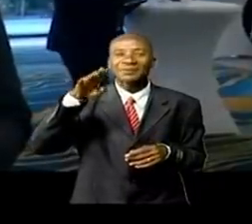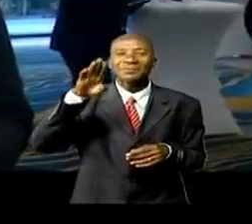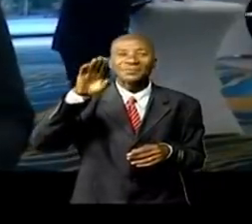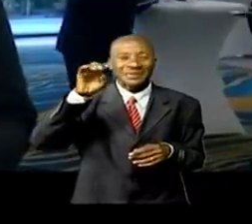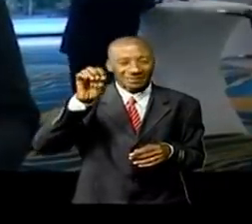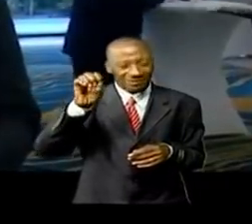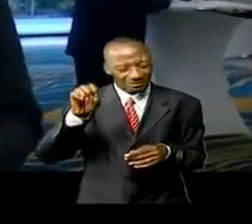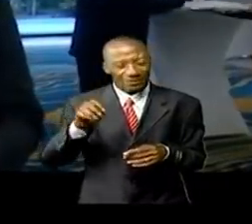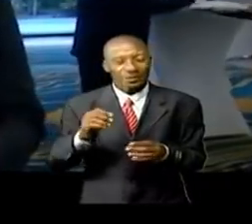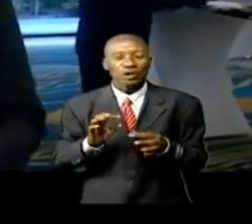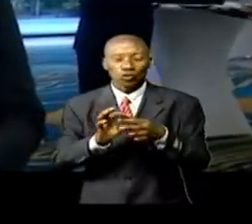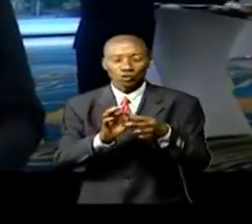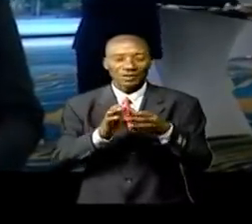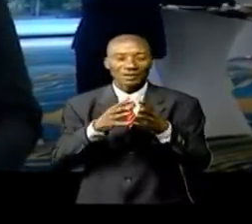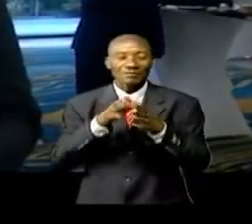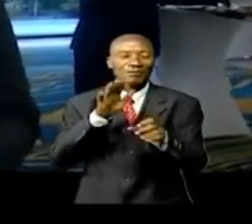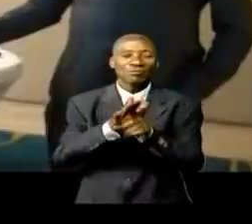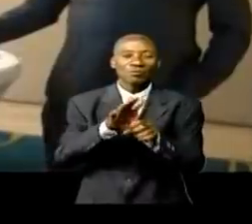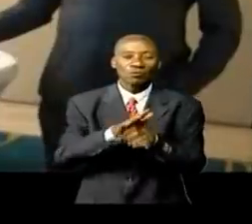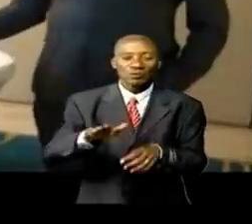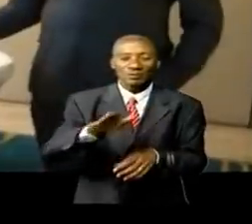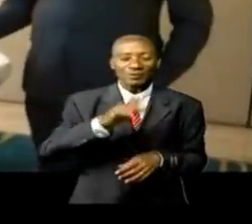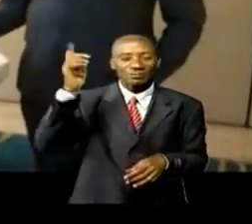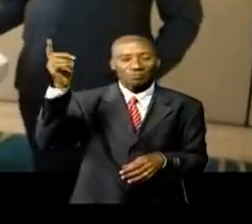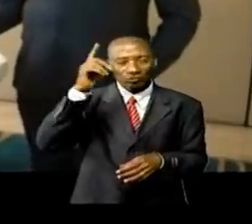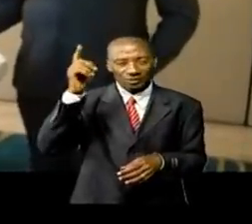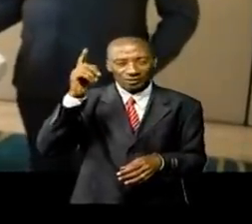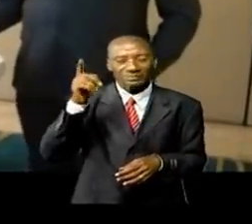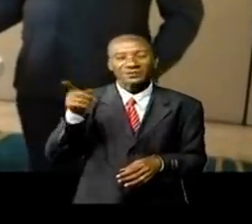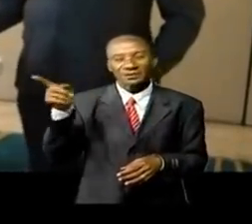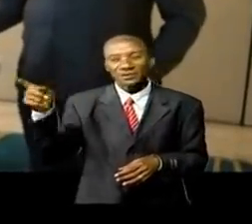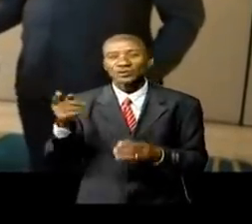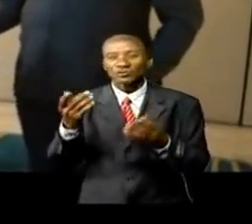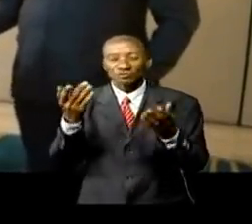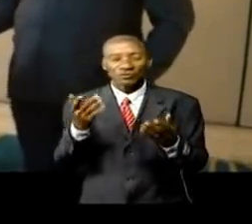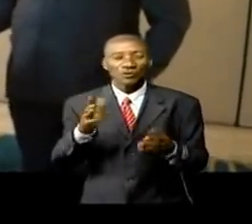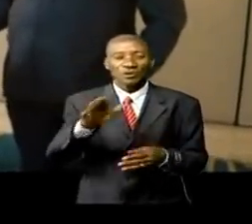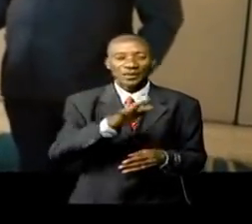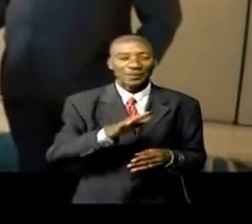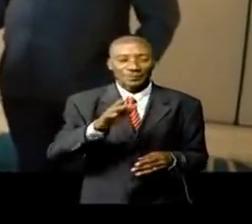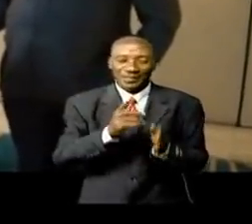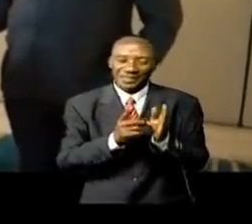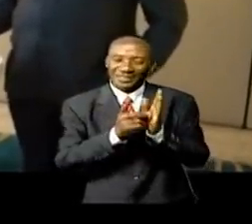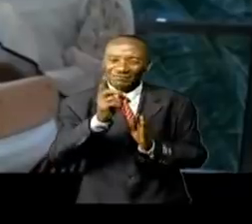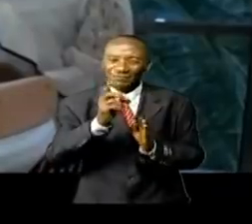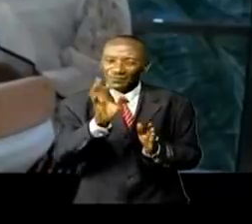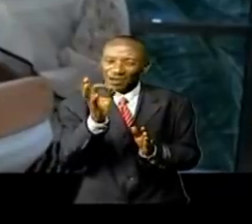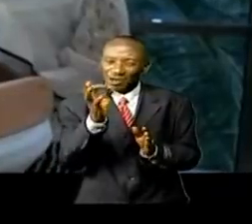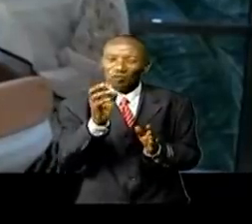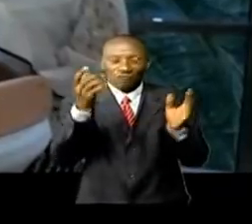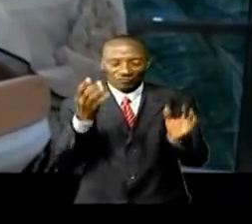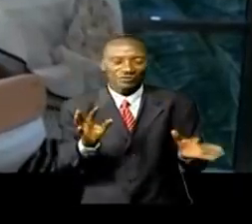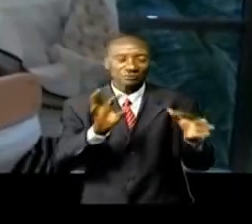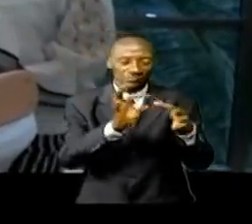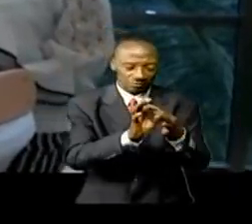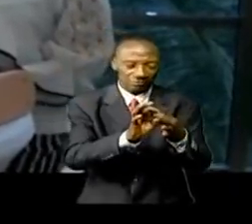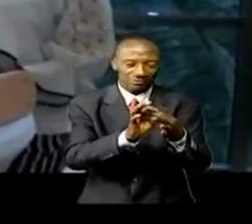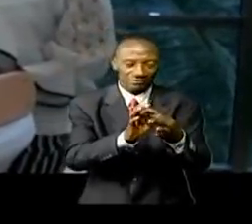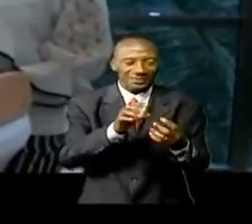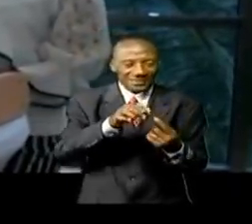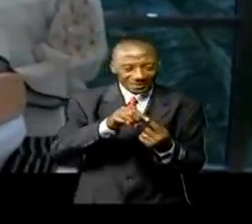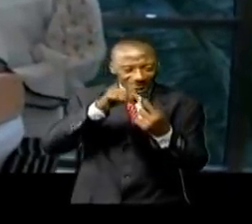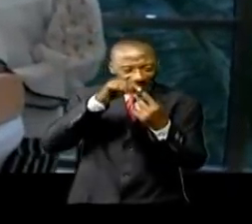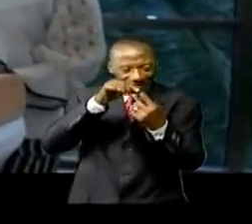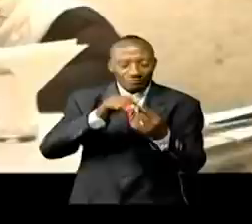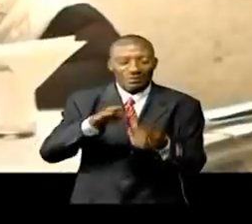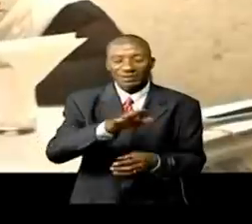Serbie compte sur la coopération avec les pays non alignés, spécialement les pays d'Afrique et en particulier la République